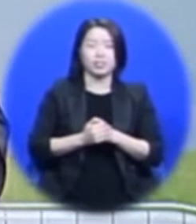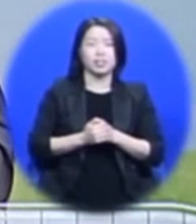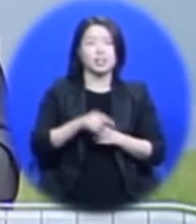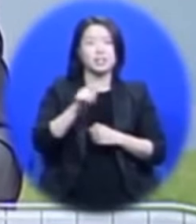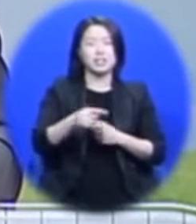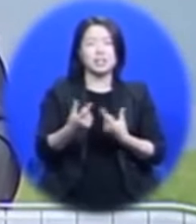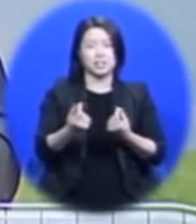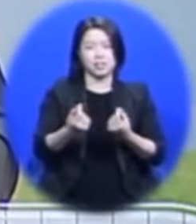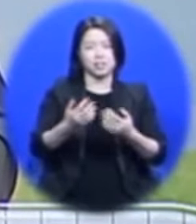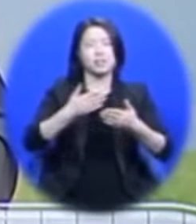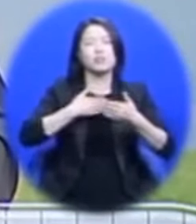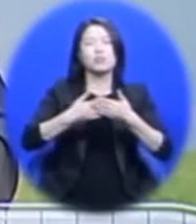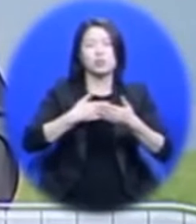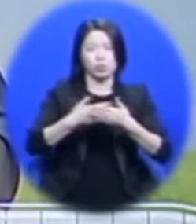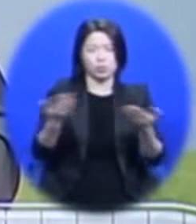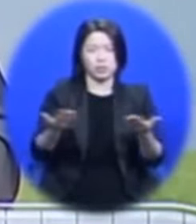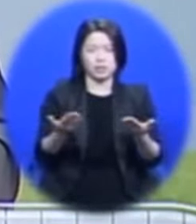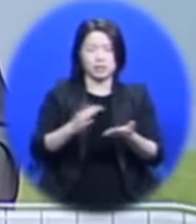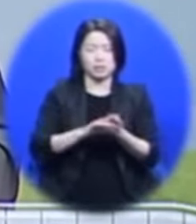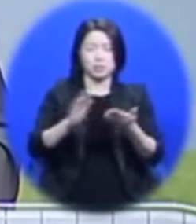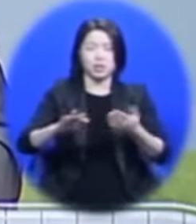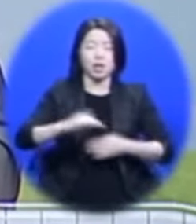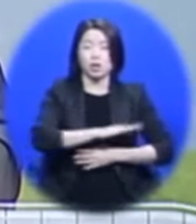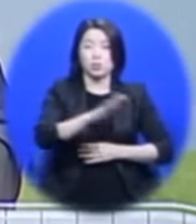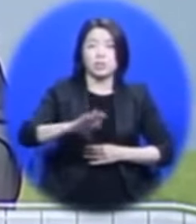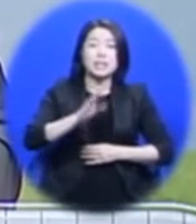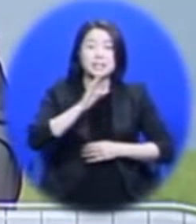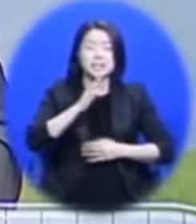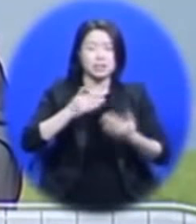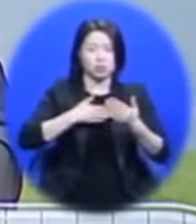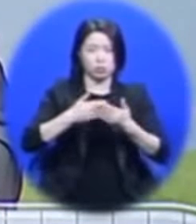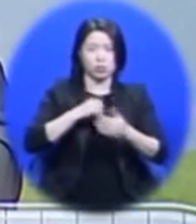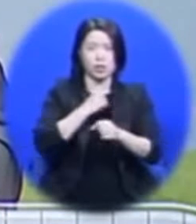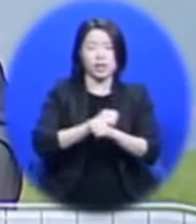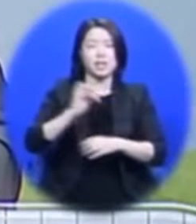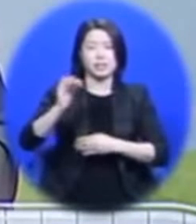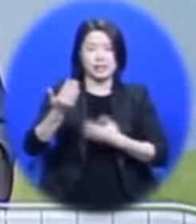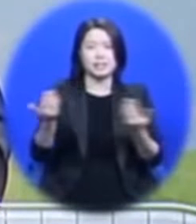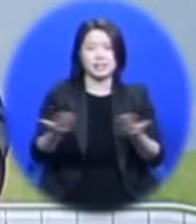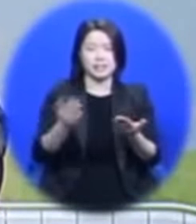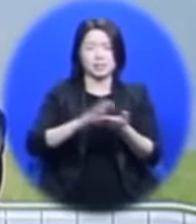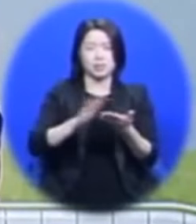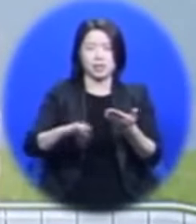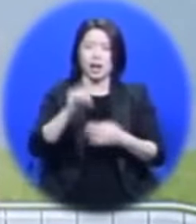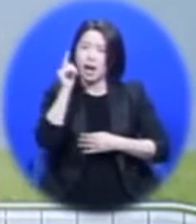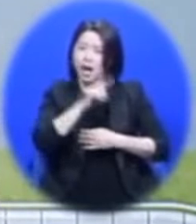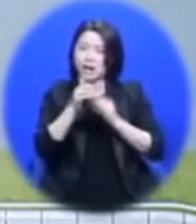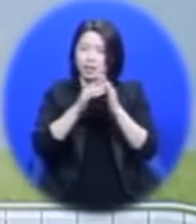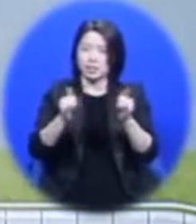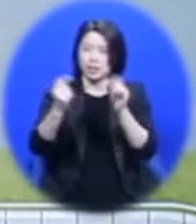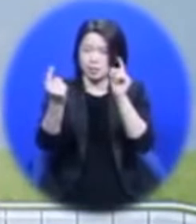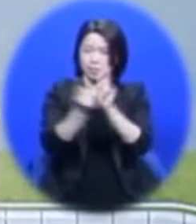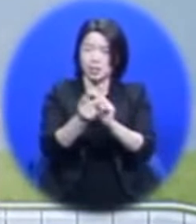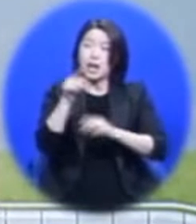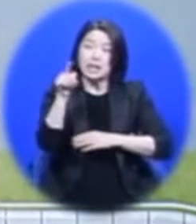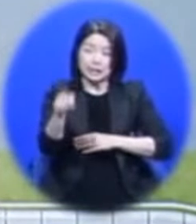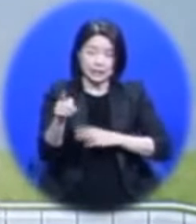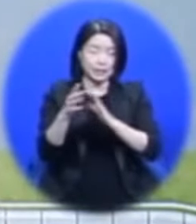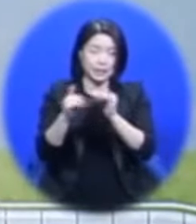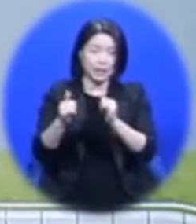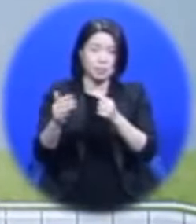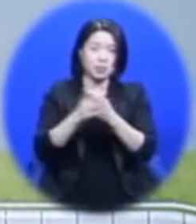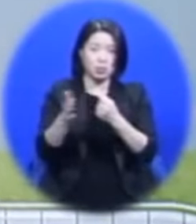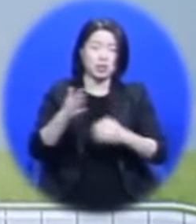이게 두려운 거예요. 우리가 진짜 두려워해야 될 일이에요. 악한 사람을 만나서 그 사람 때문에 내가